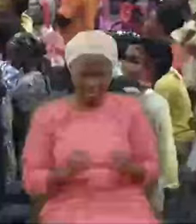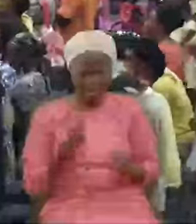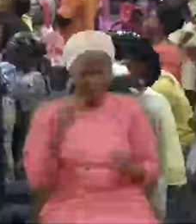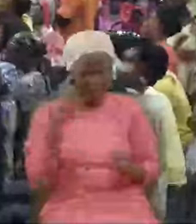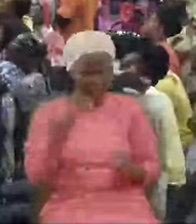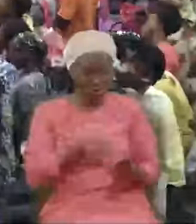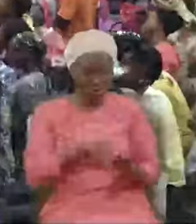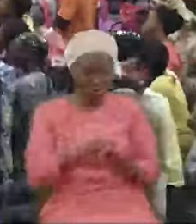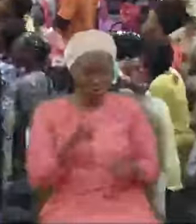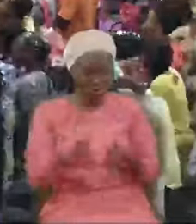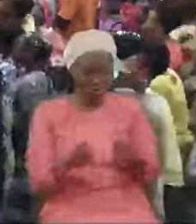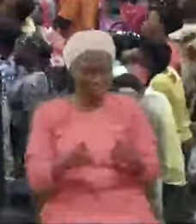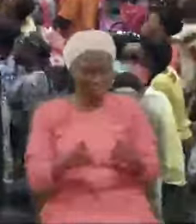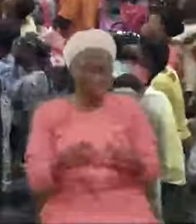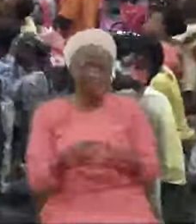faible.